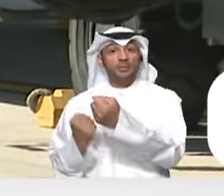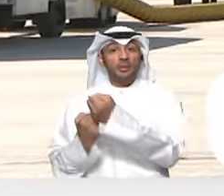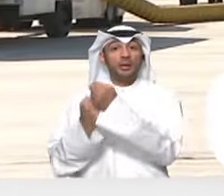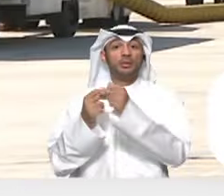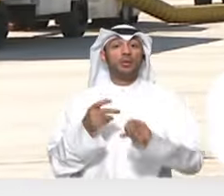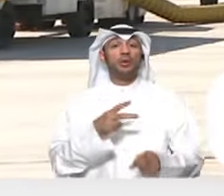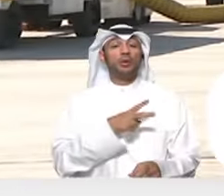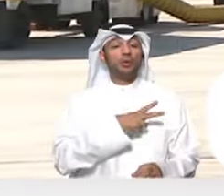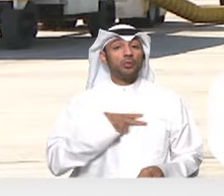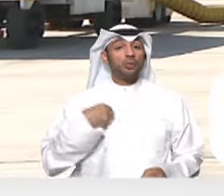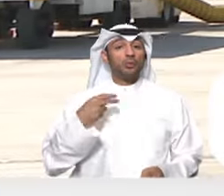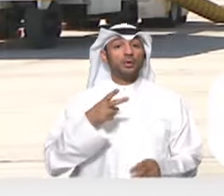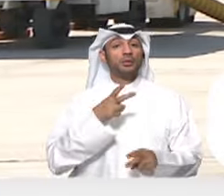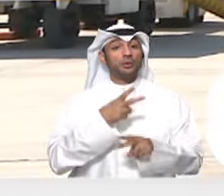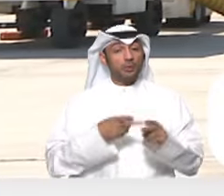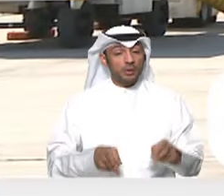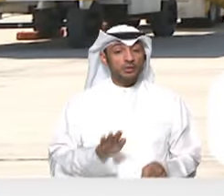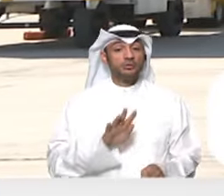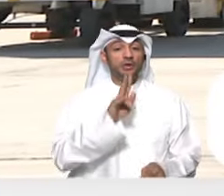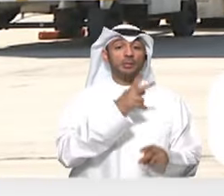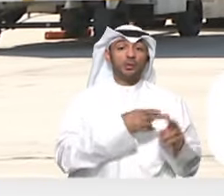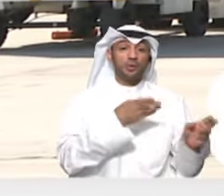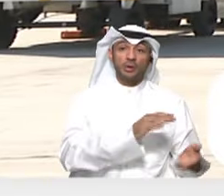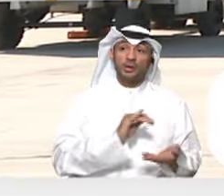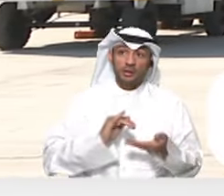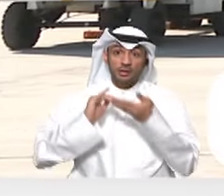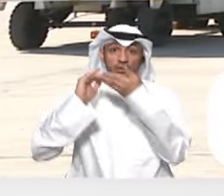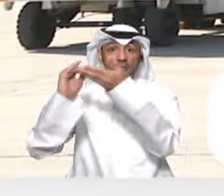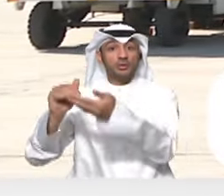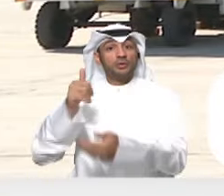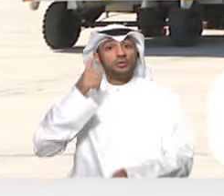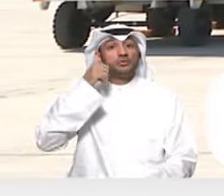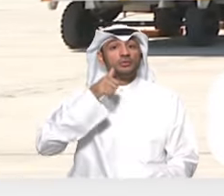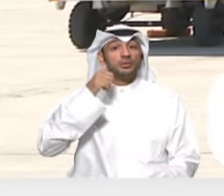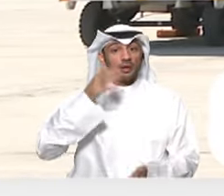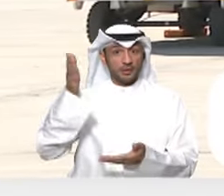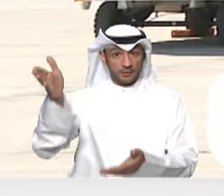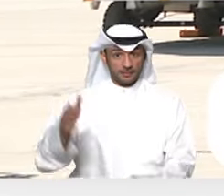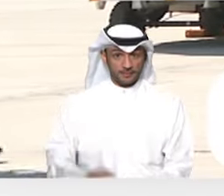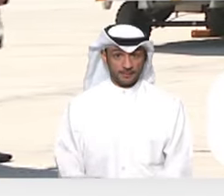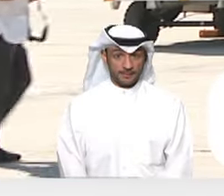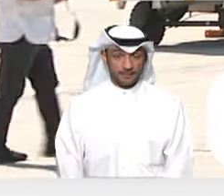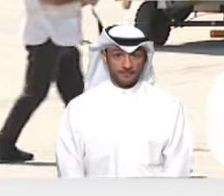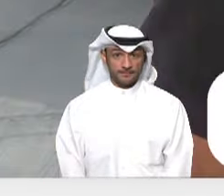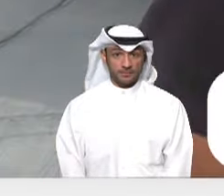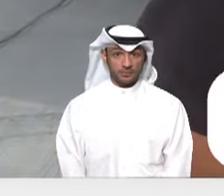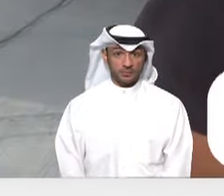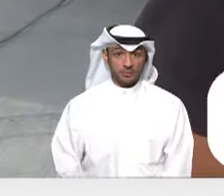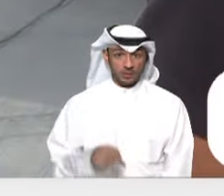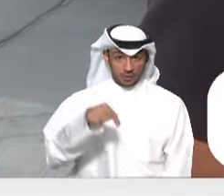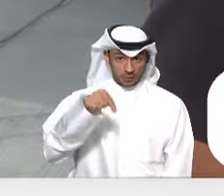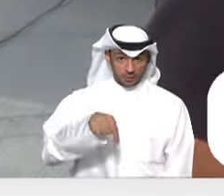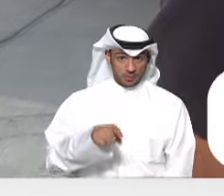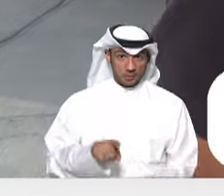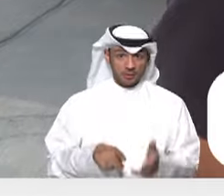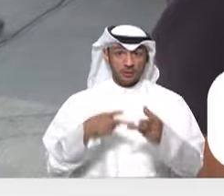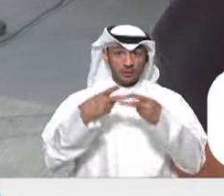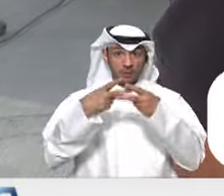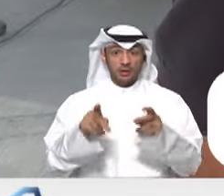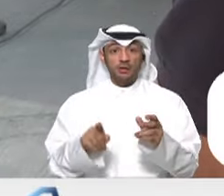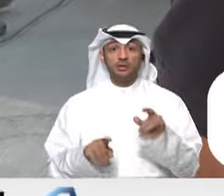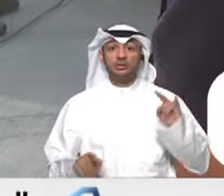حكومة وشعبا نتجه لمساعدة إخواننا في السودان. اليوم يعتبر بداية الجسر